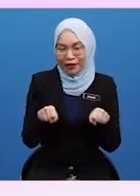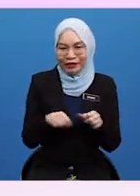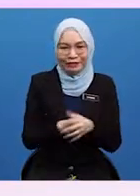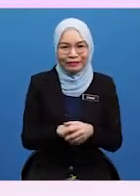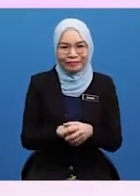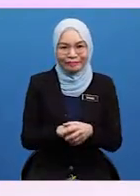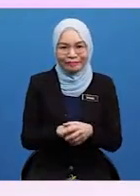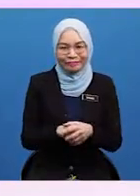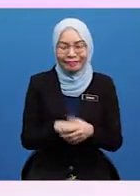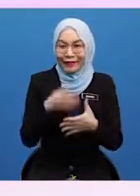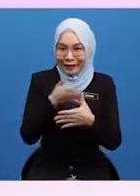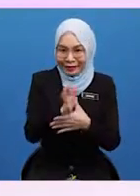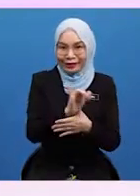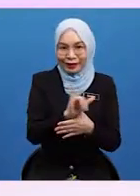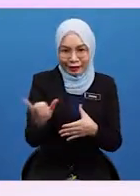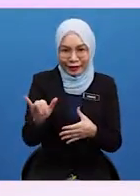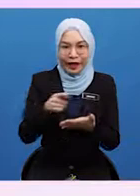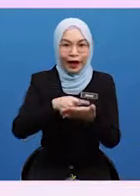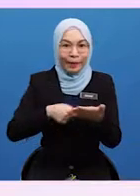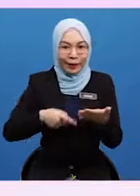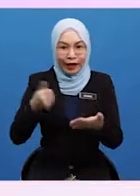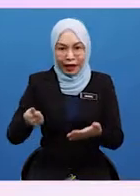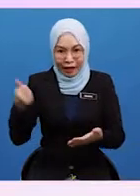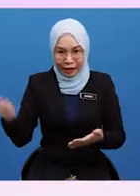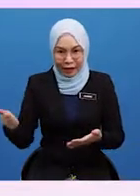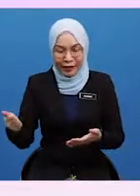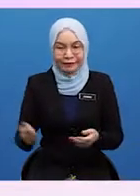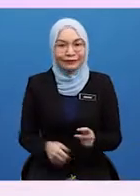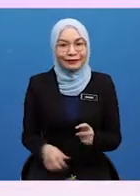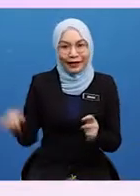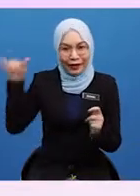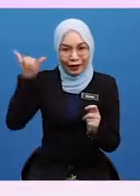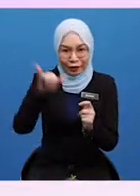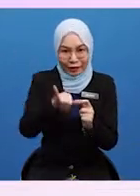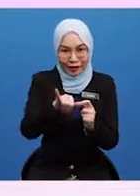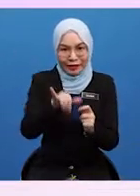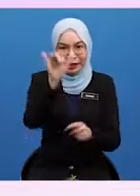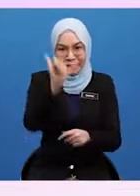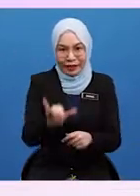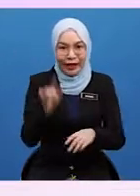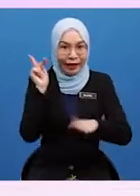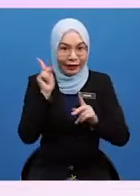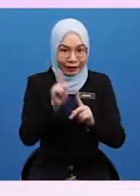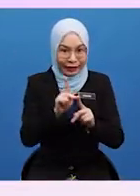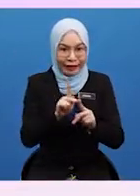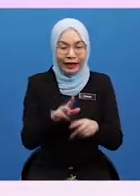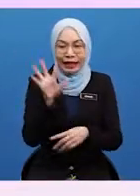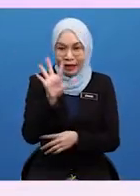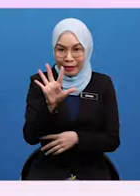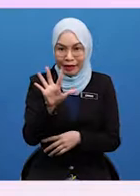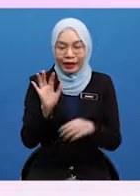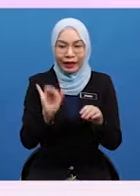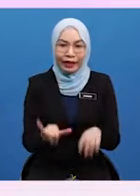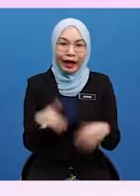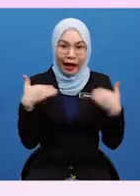seterusnya akukah alat telekomunikasi yang kelima pernah wujud di Malaysia